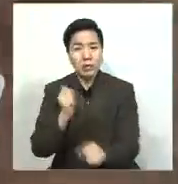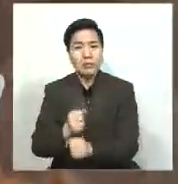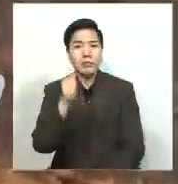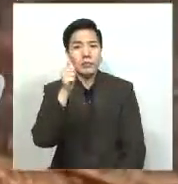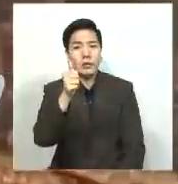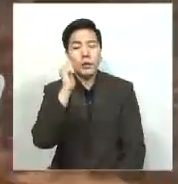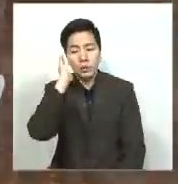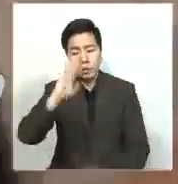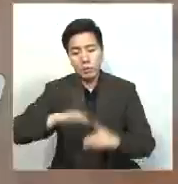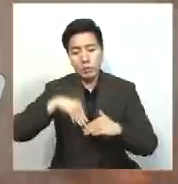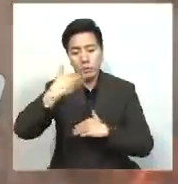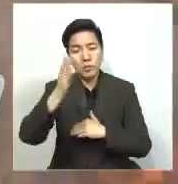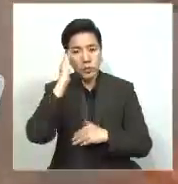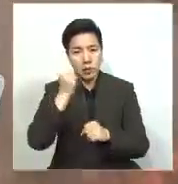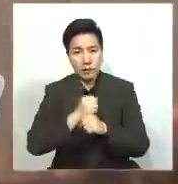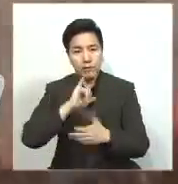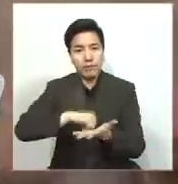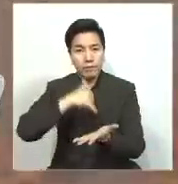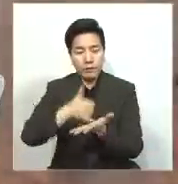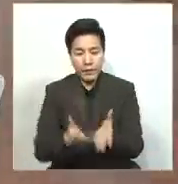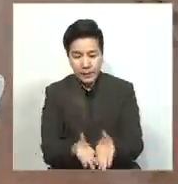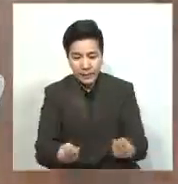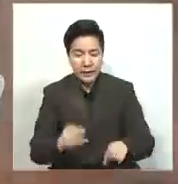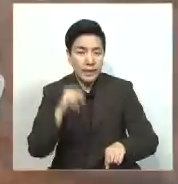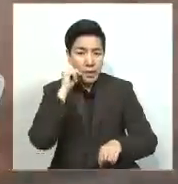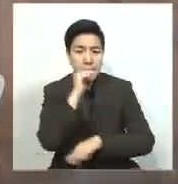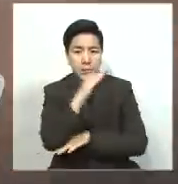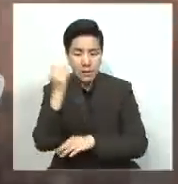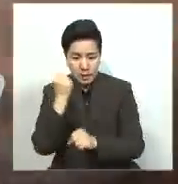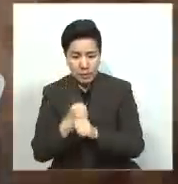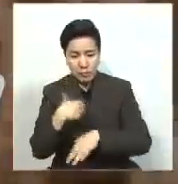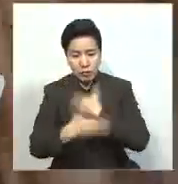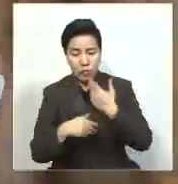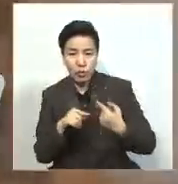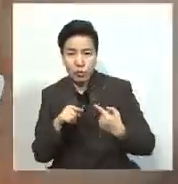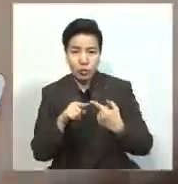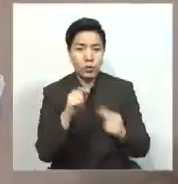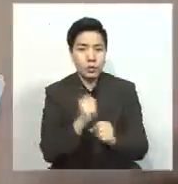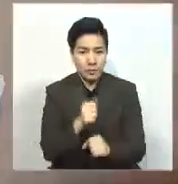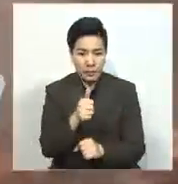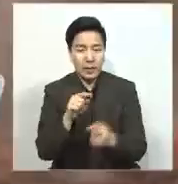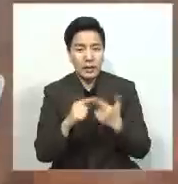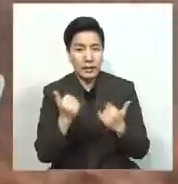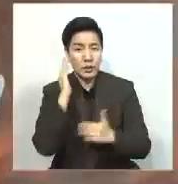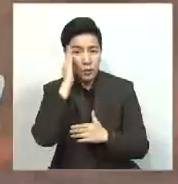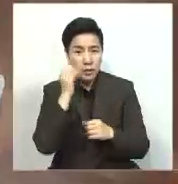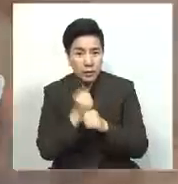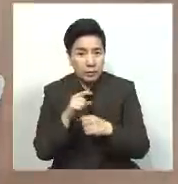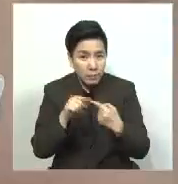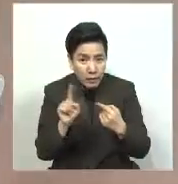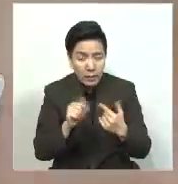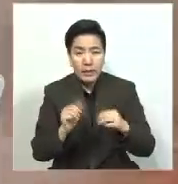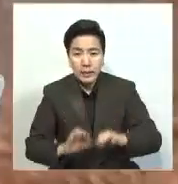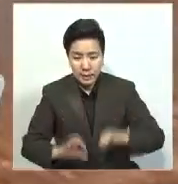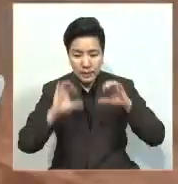ได้หลังจากนี้ก็คือการเดินหน้าฟื้นฟูดินน้ำป่าให้สามารถเดินหน้าร่วมกันได้ค่ะและหลังจากนี้นะคะในส่วน